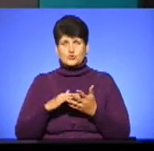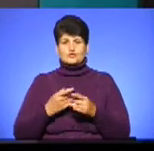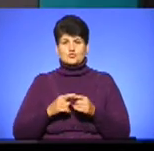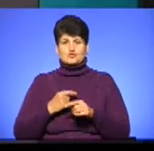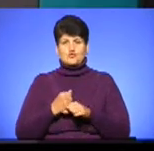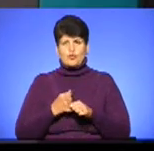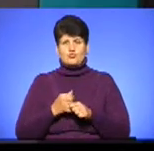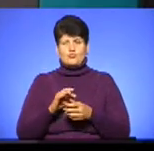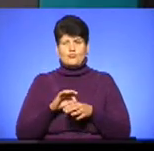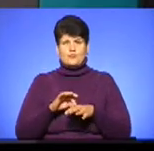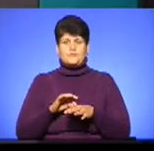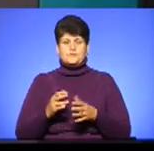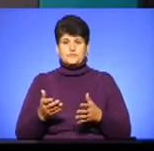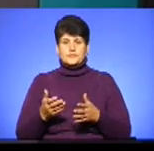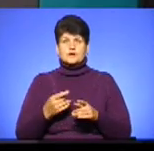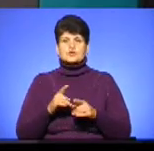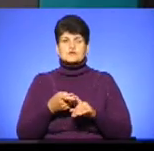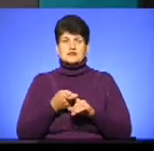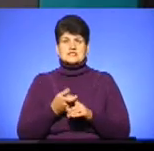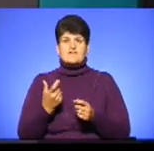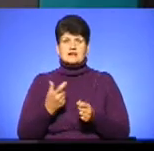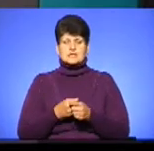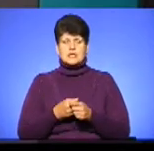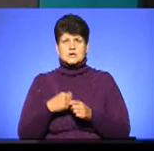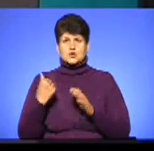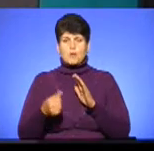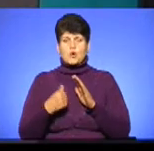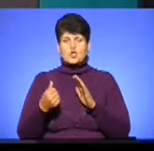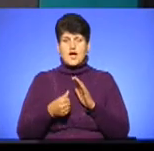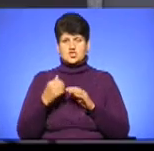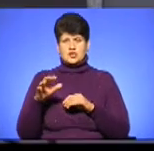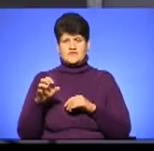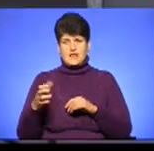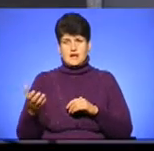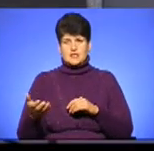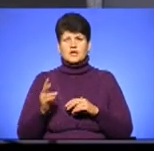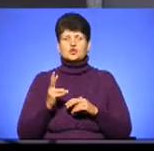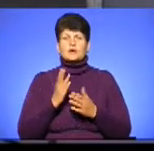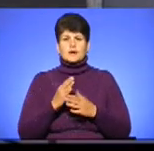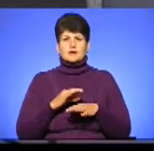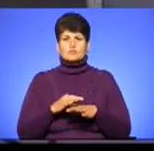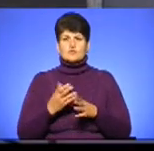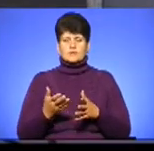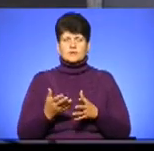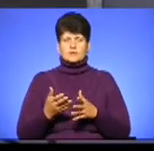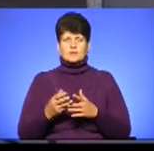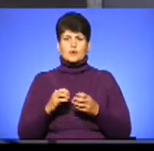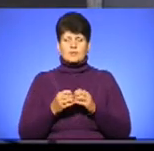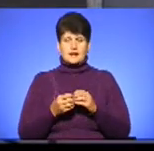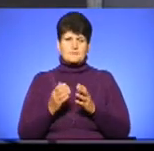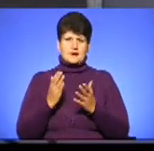робити. Стосовно вакцинації бродячих тварин, в Тернополі є проблеми з бродячими тваринами. Хто має здійснити? Звичайно, проблема є. Ну